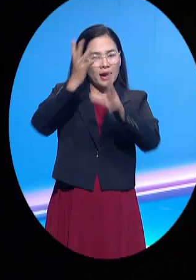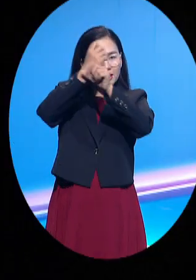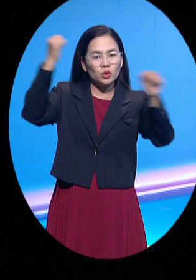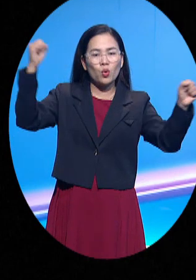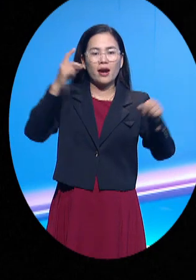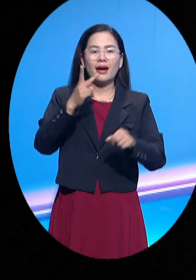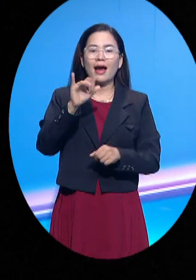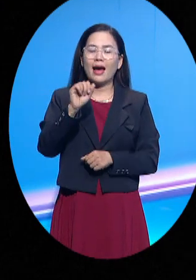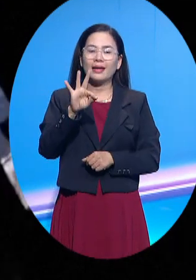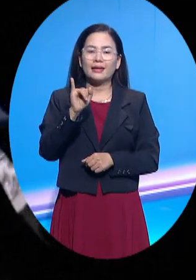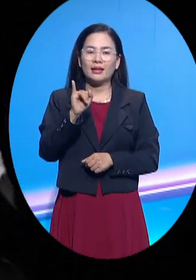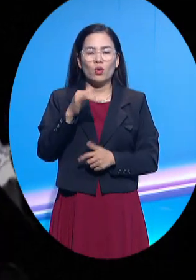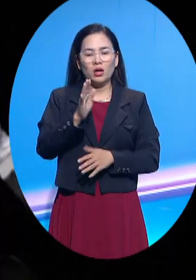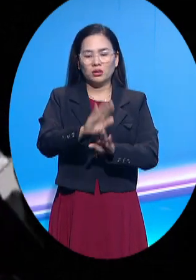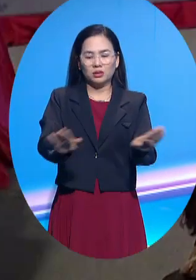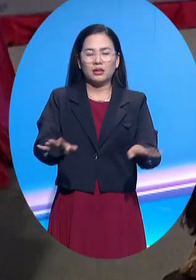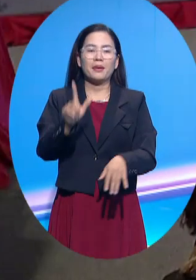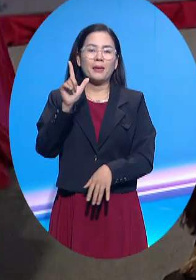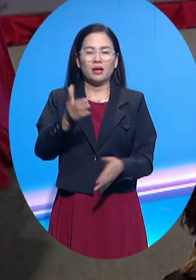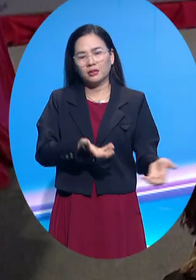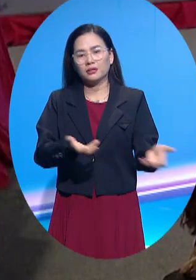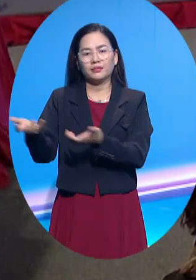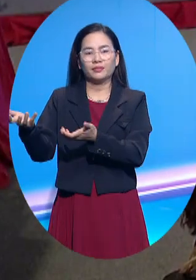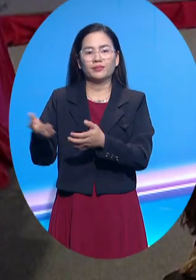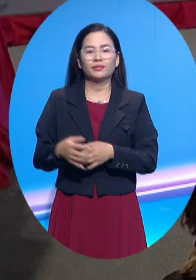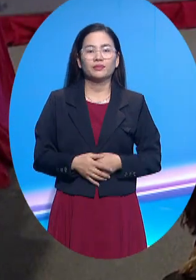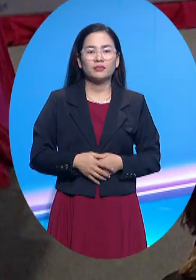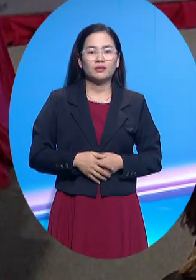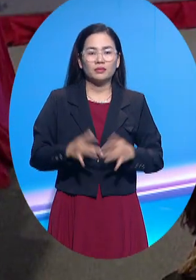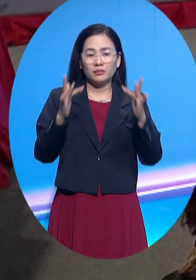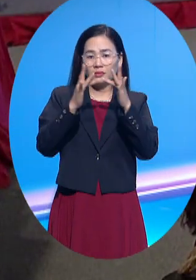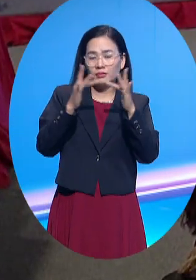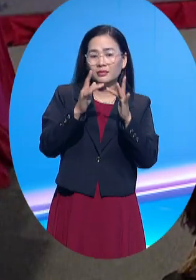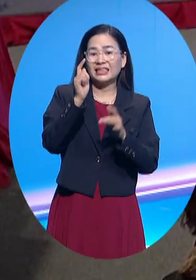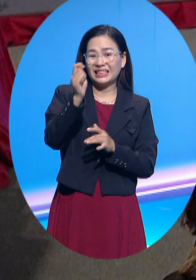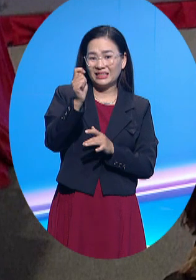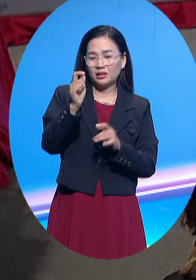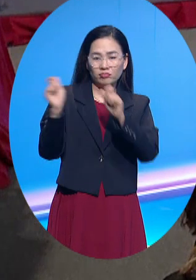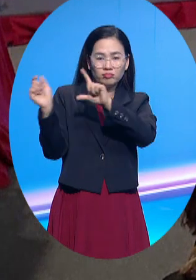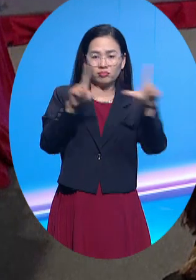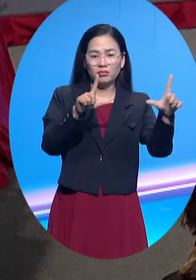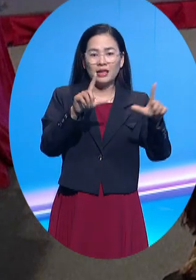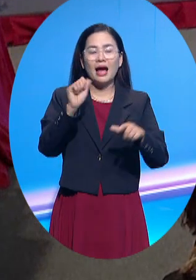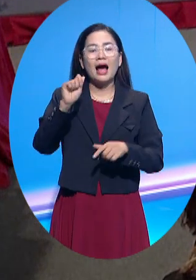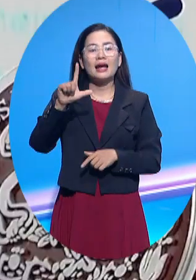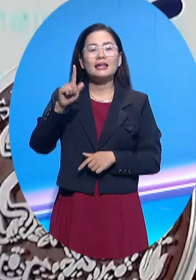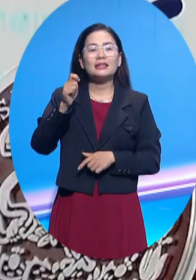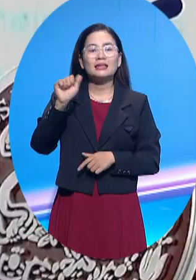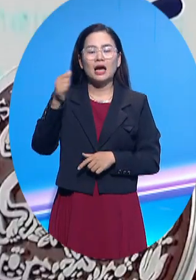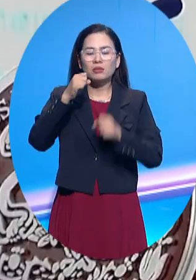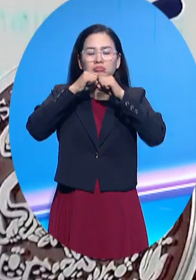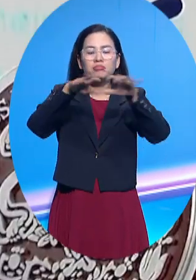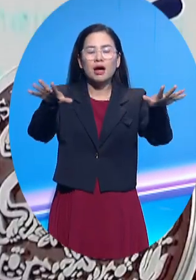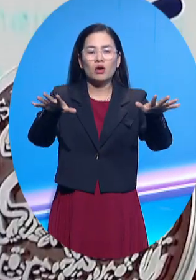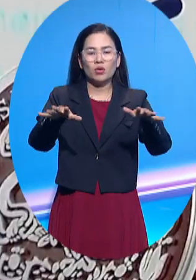Haiti và bảy trẻ vị thanh niên đăng tải trên mạng xã hội X Bộ trưởng ng giao Mexico alexia pena cho biết